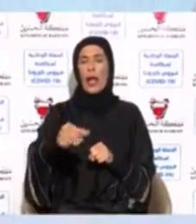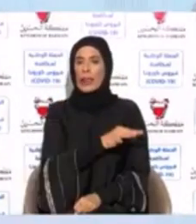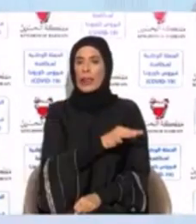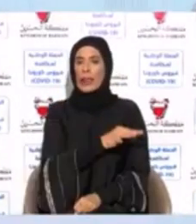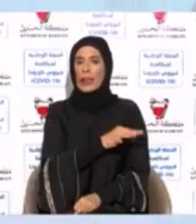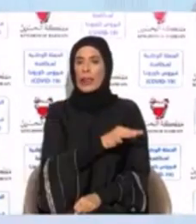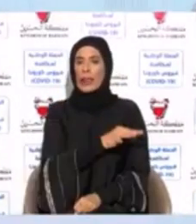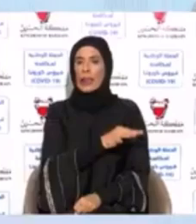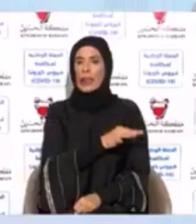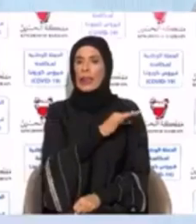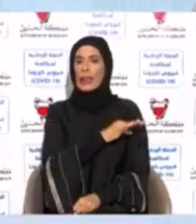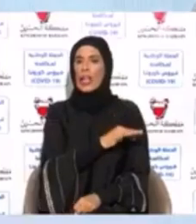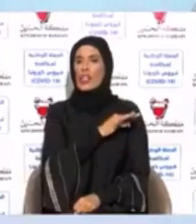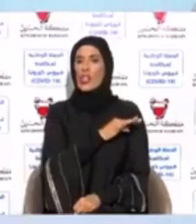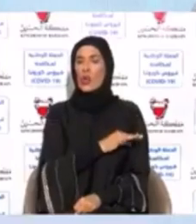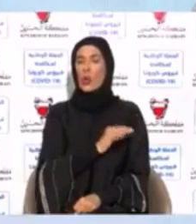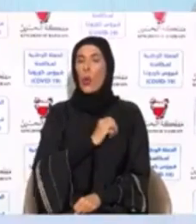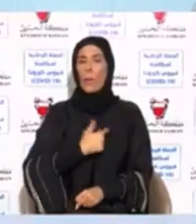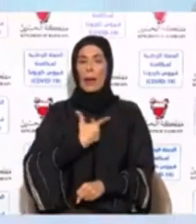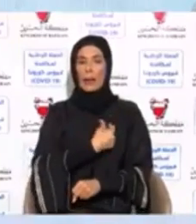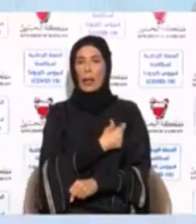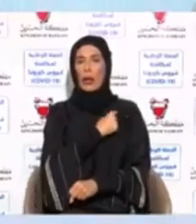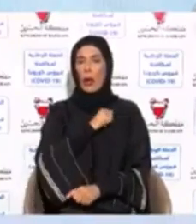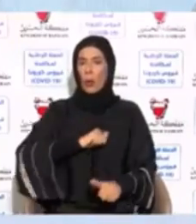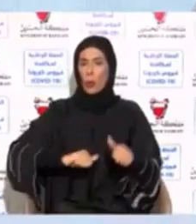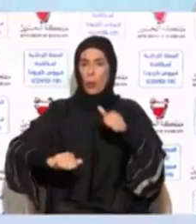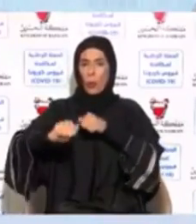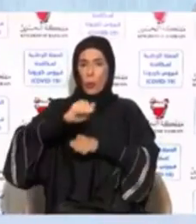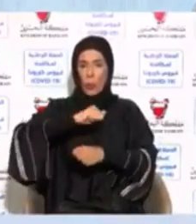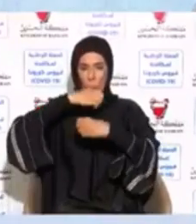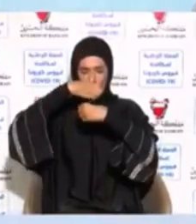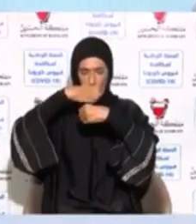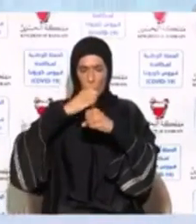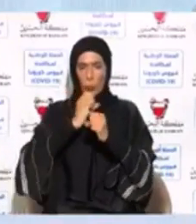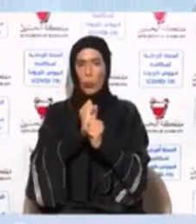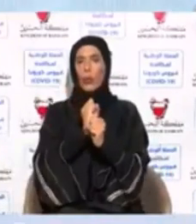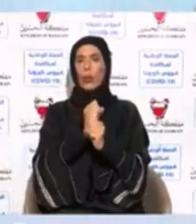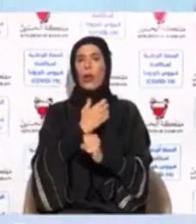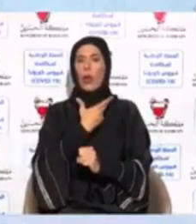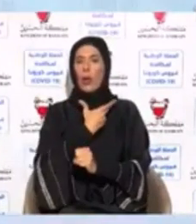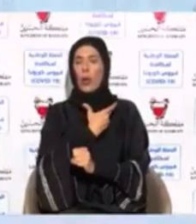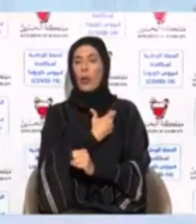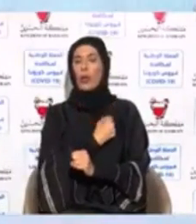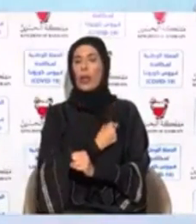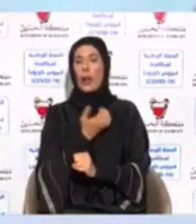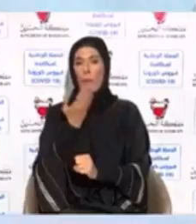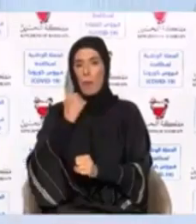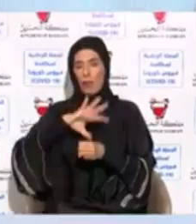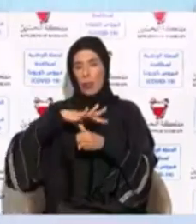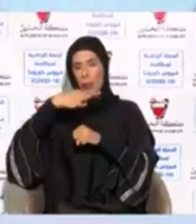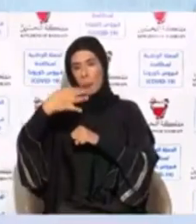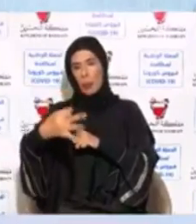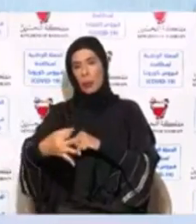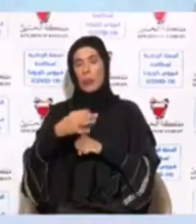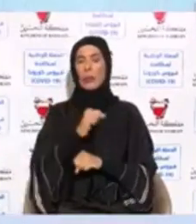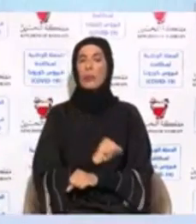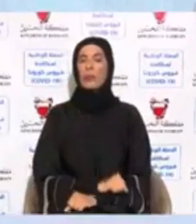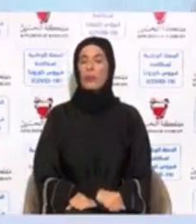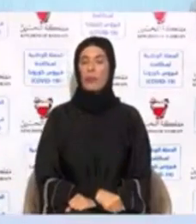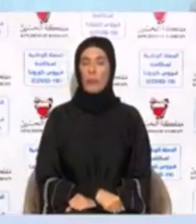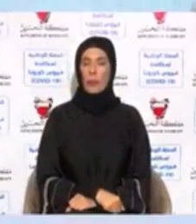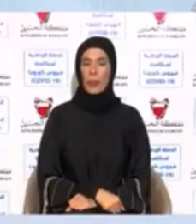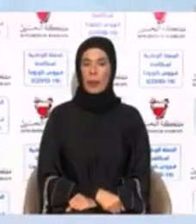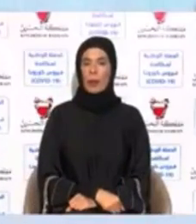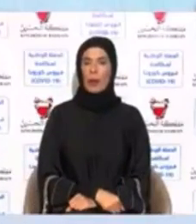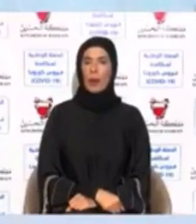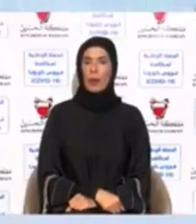السريرية المقامة على أرض مملكة البحرين بخصوص اللقاح المعطل ضد فيروس الكورونا. طبعا